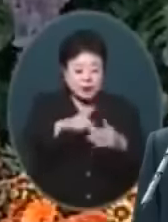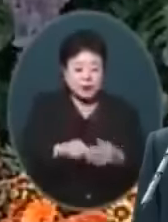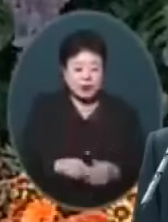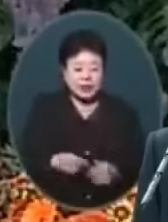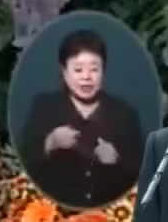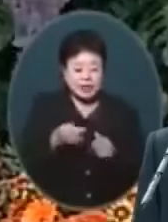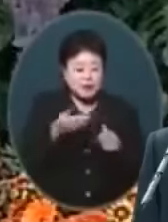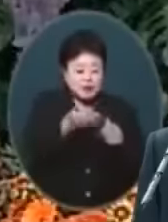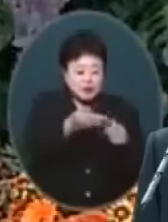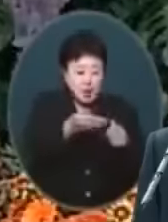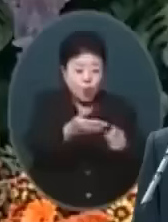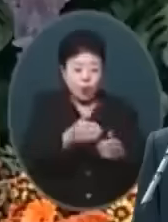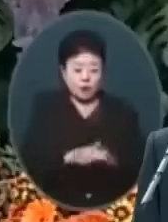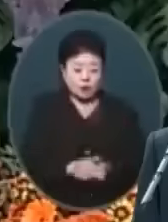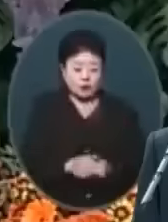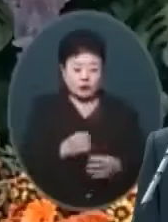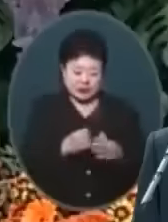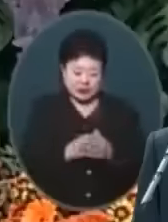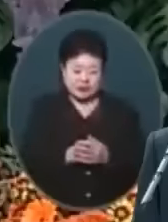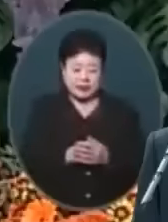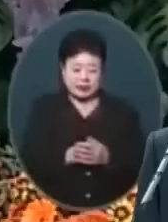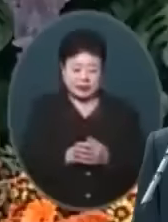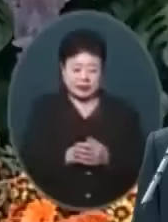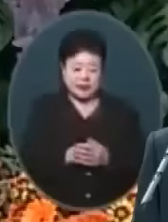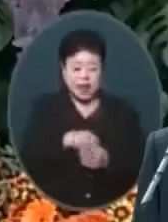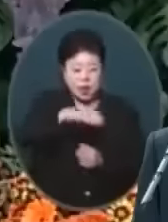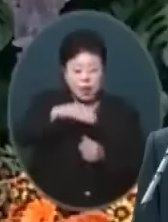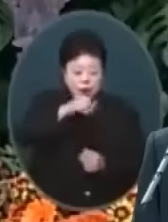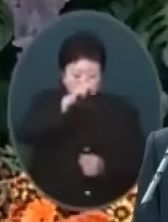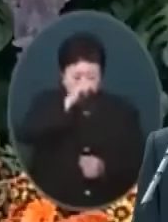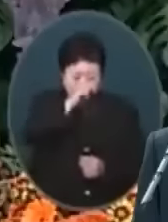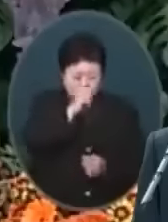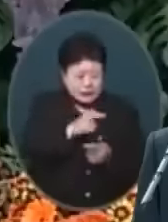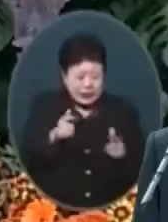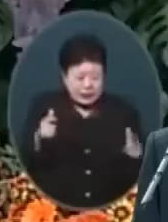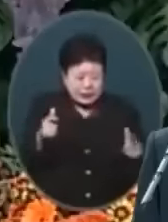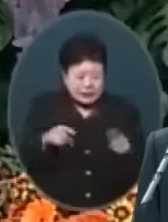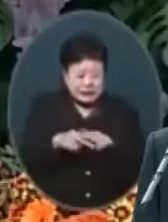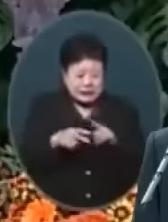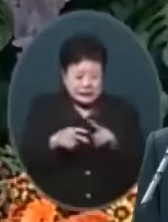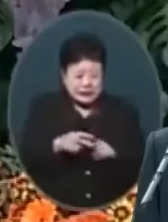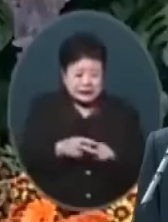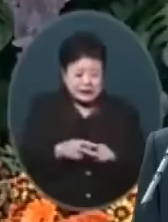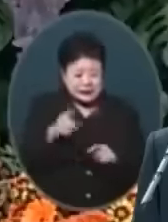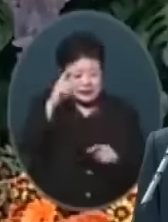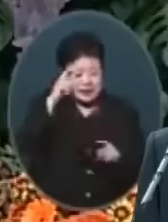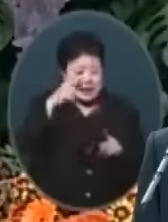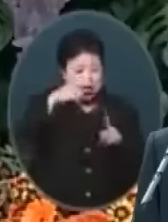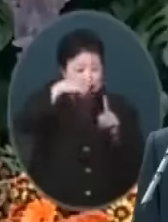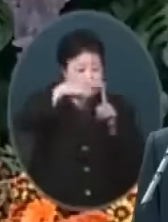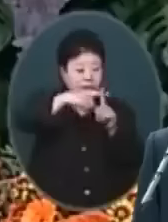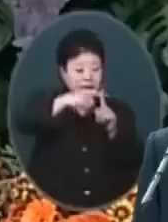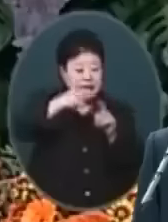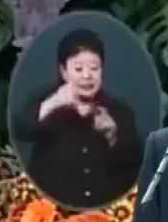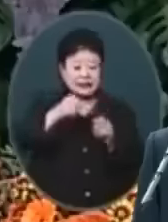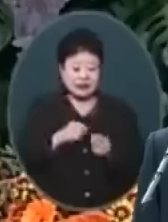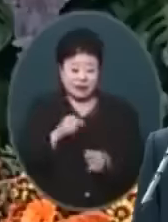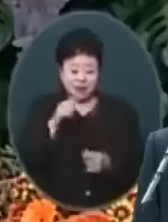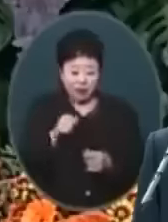영향을 미치는 것입니다. 그러므로 환경이 좋든 안 좋든 간에 긍정적인 자화상을 가지는